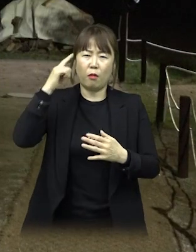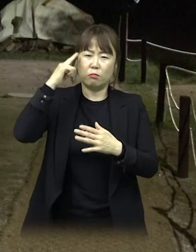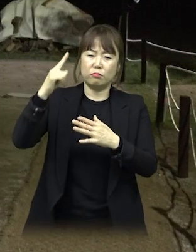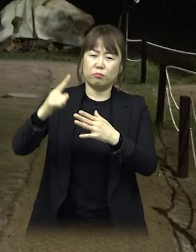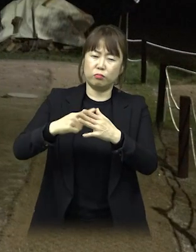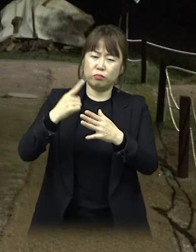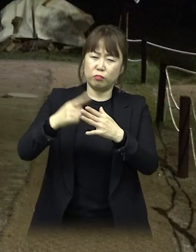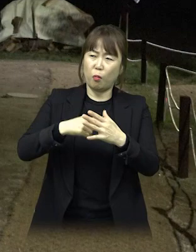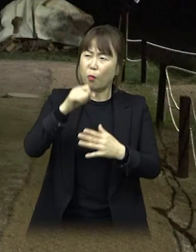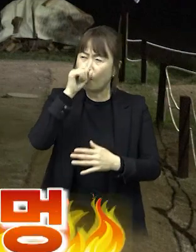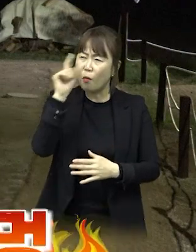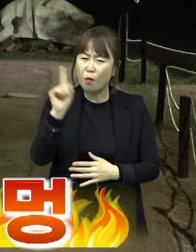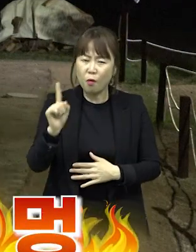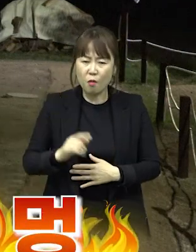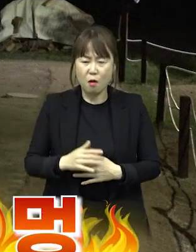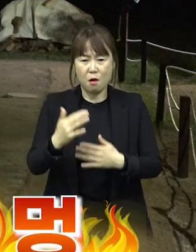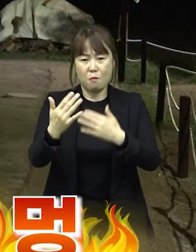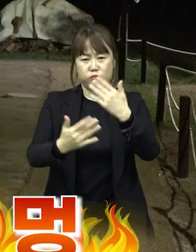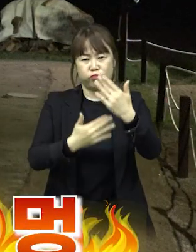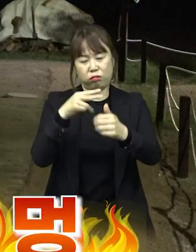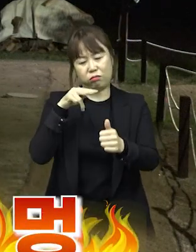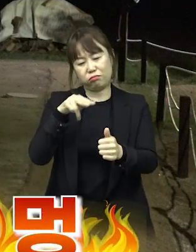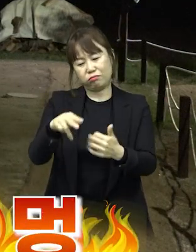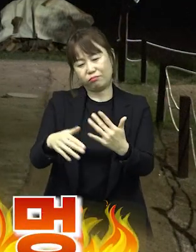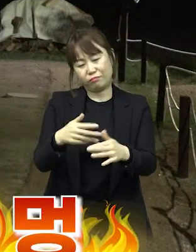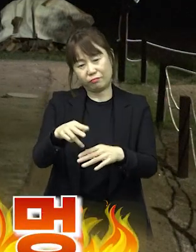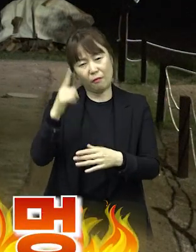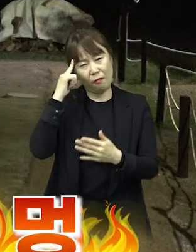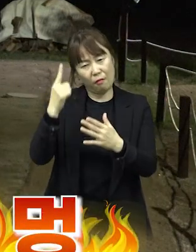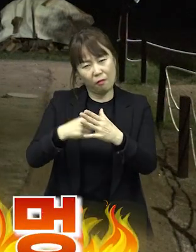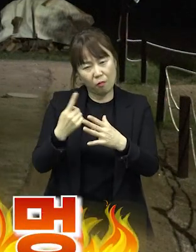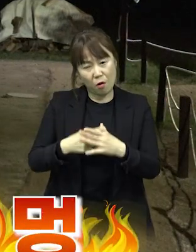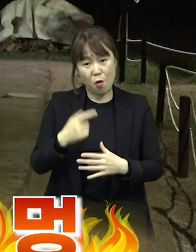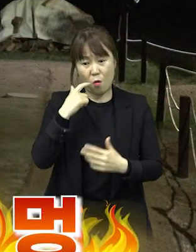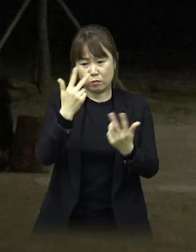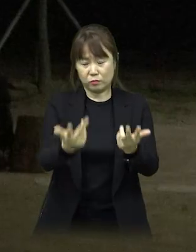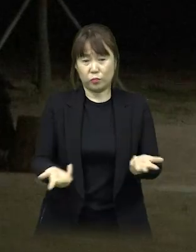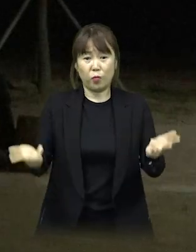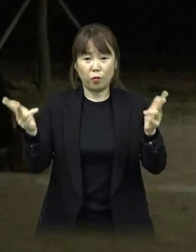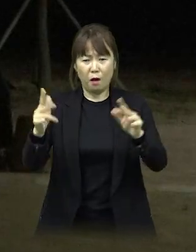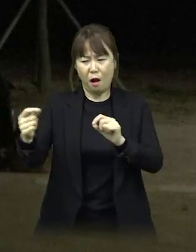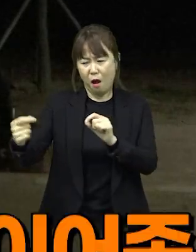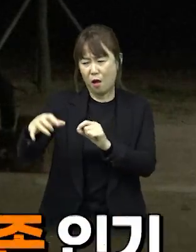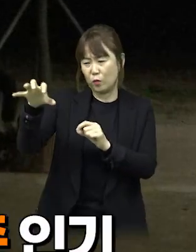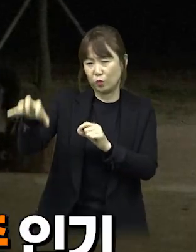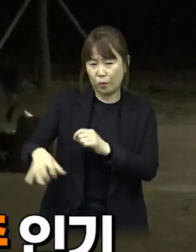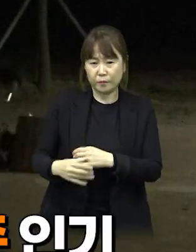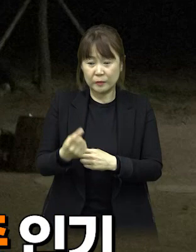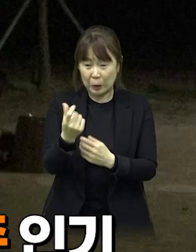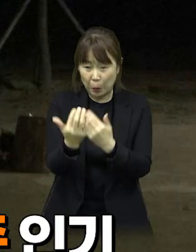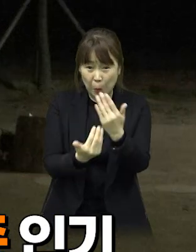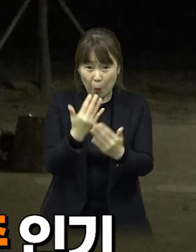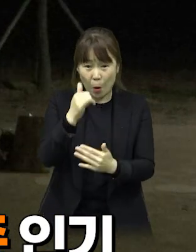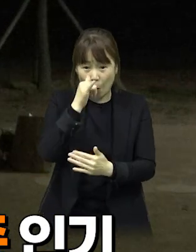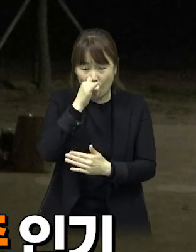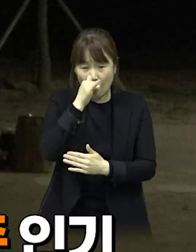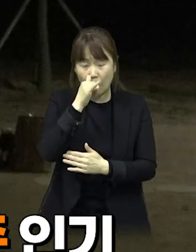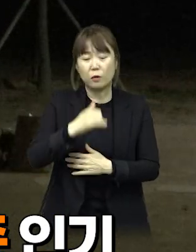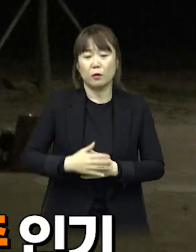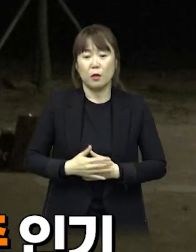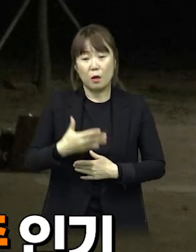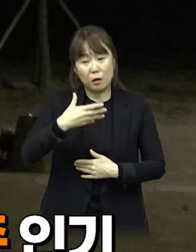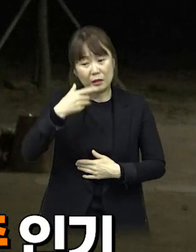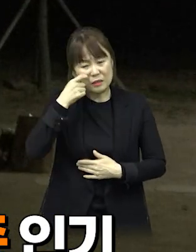사실 멍 때리기에 가장 대표적인 거는 불멍이 아닐까 싶습니다. 황산공원 캠핑장 인근에